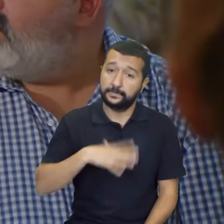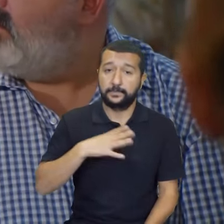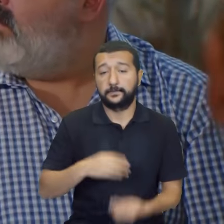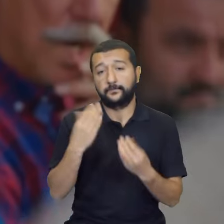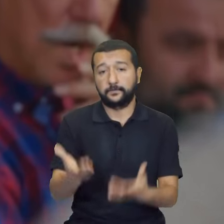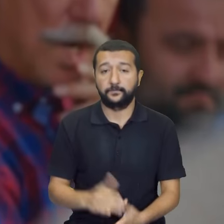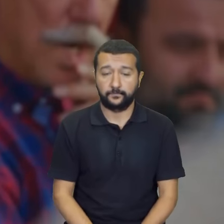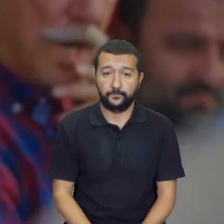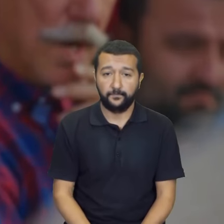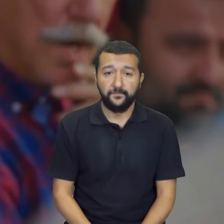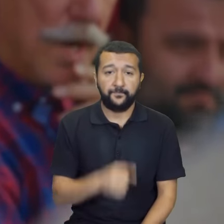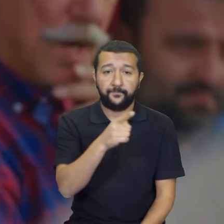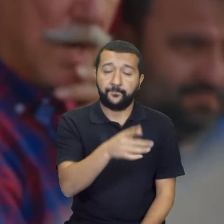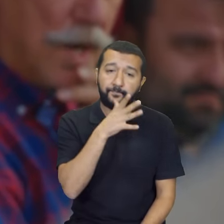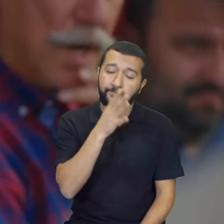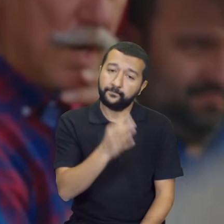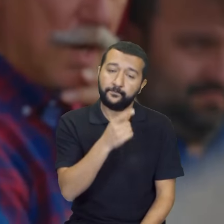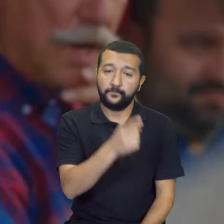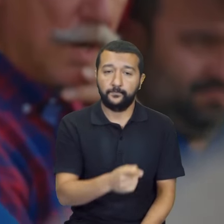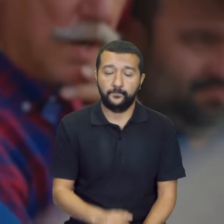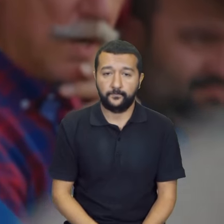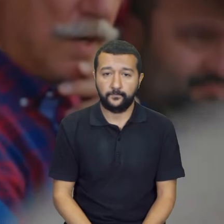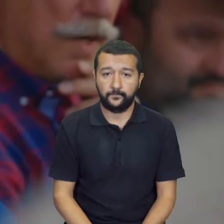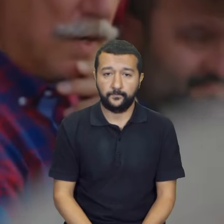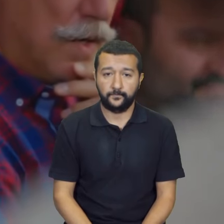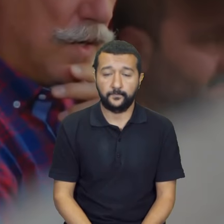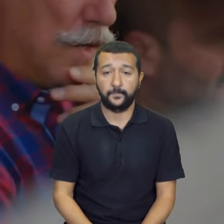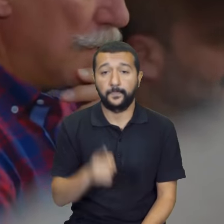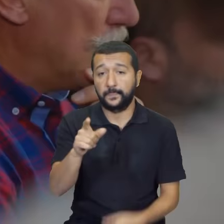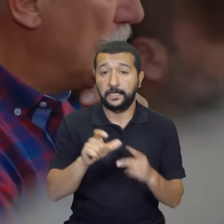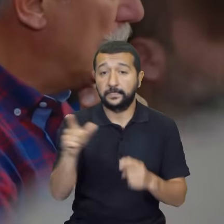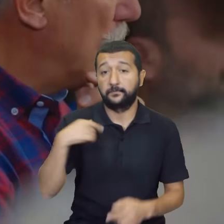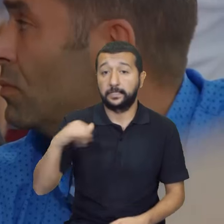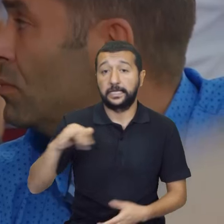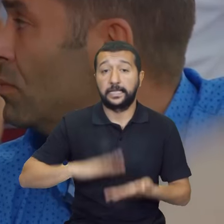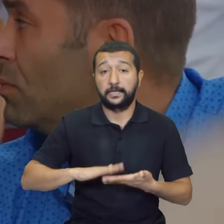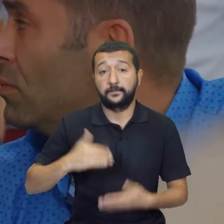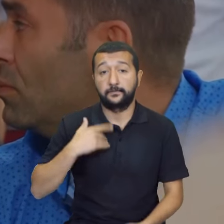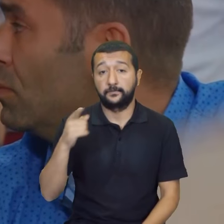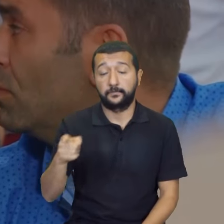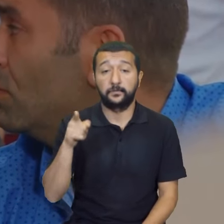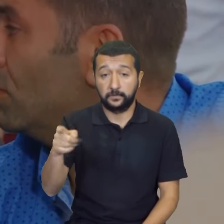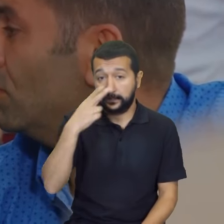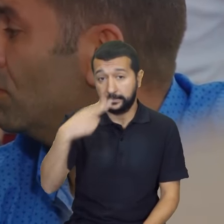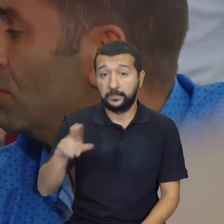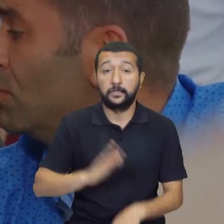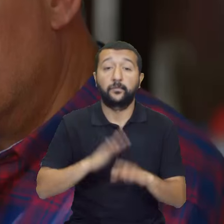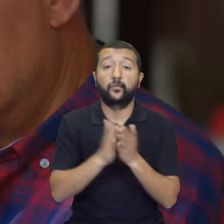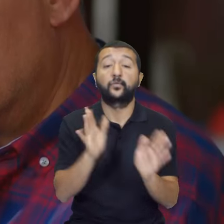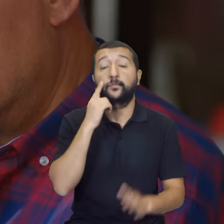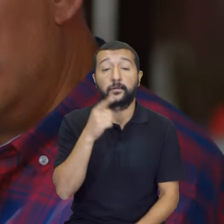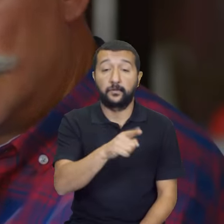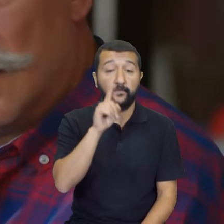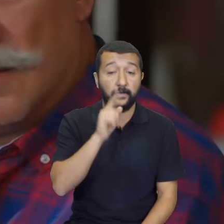onu da veririm. Sen bilirsin. Ama Şener benim yakın arkadaşım. Ona sırtımı dönemem, kusura